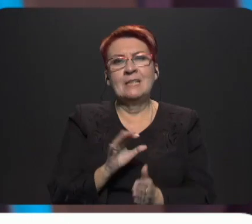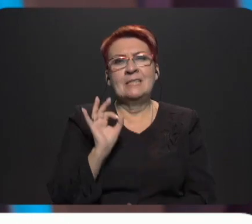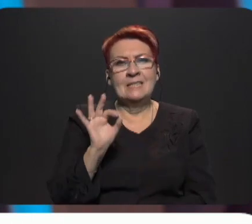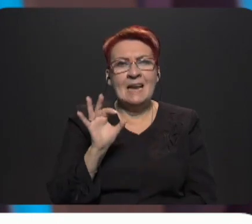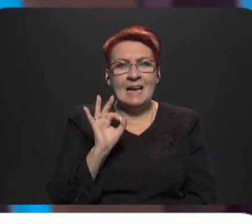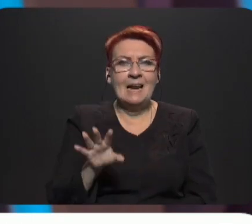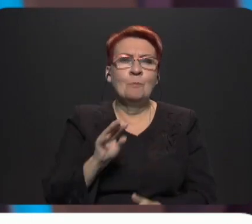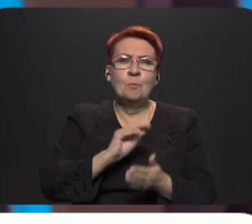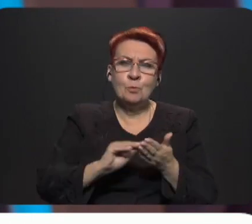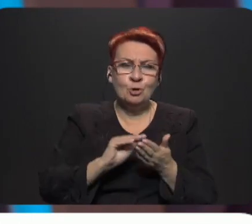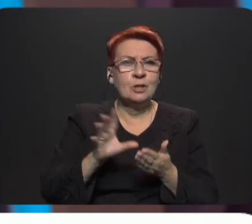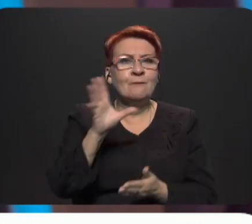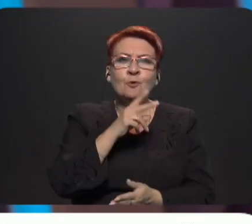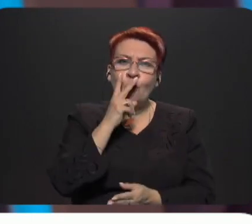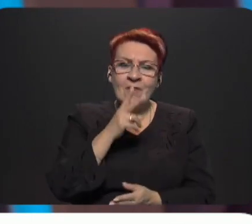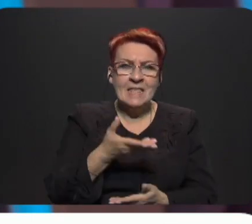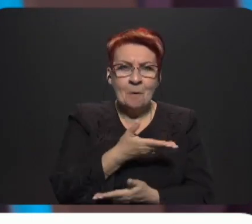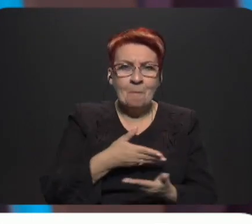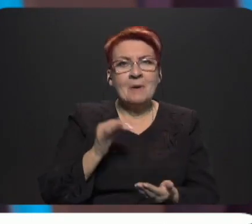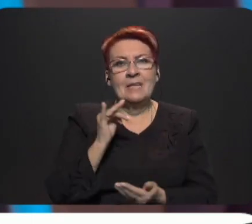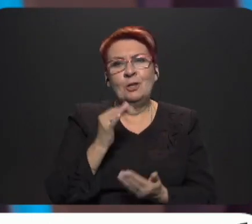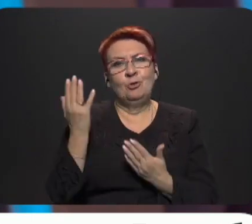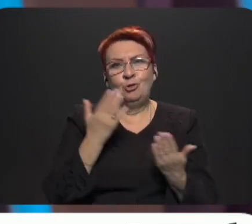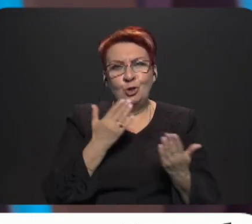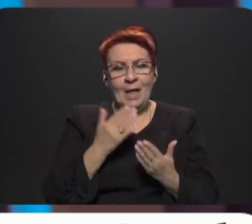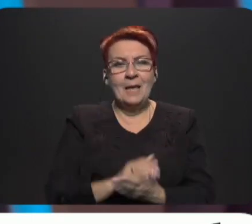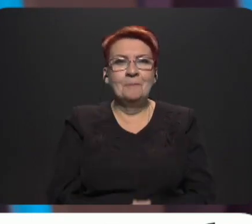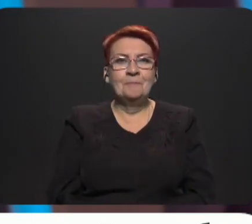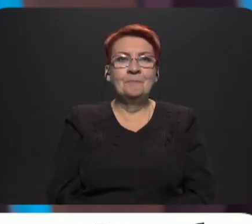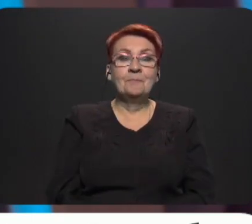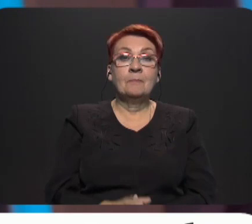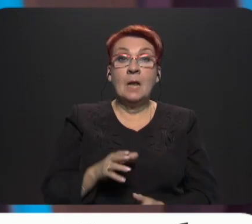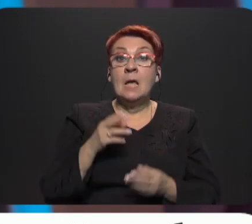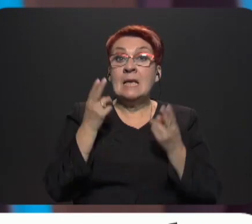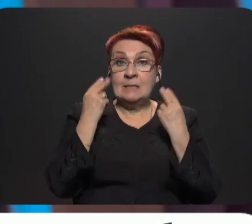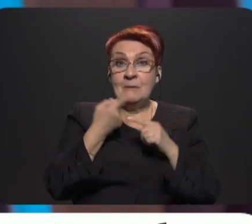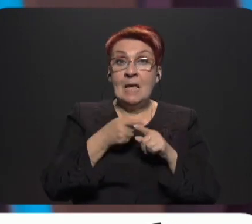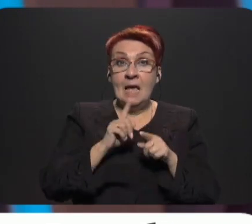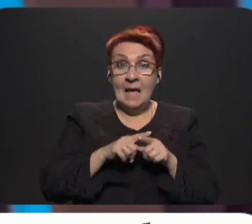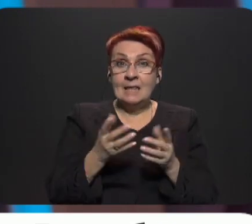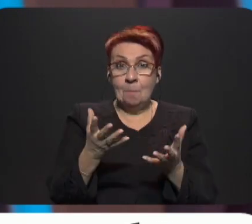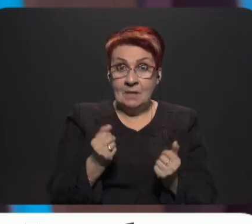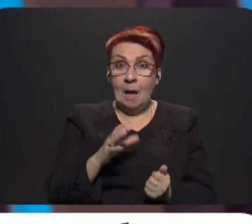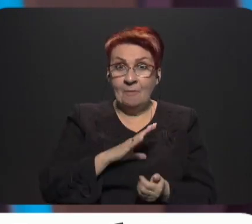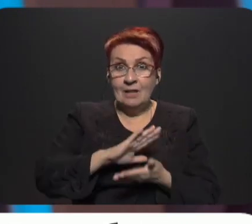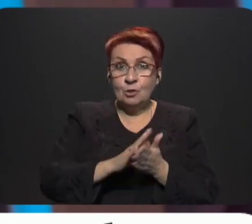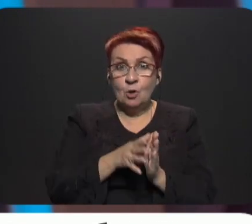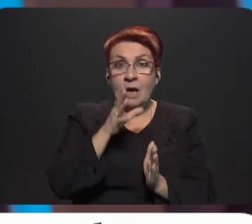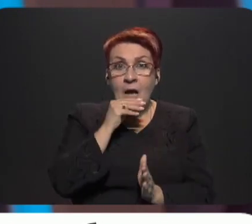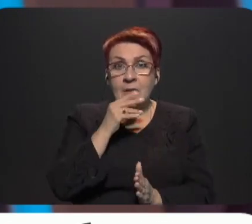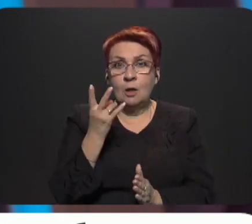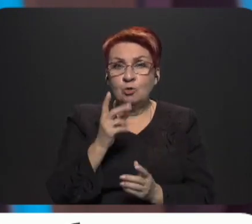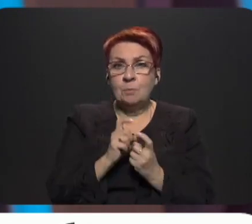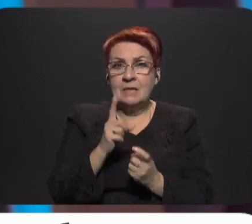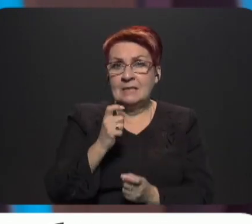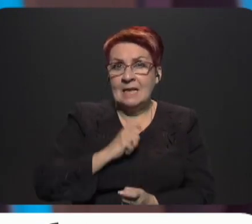все с батюшкой видим и читаем. И вопрос как раз от Аллы из ВКонтакте. Батюшка, смирение – это принятие. А ведь бывают ситуации, когда надо побороться за